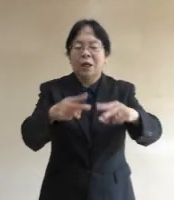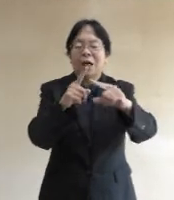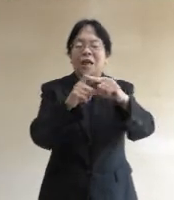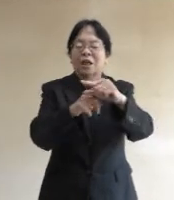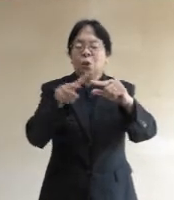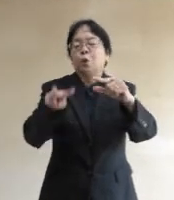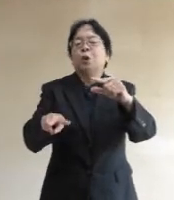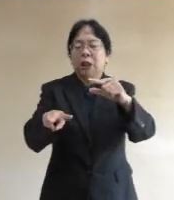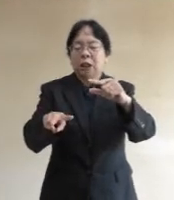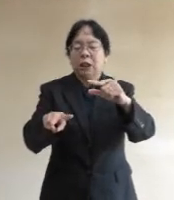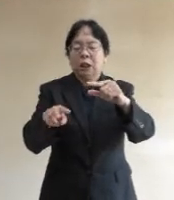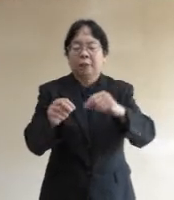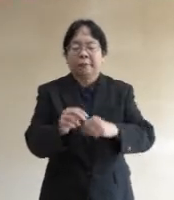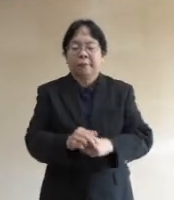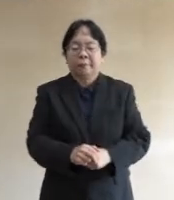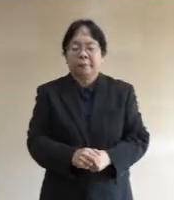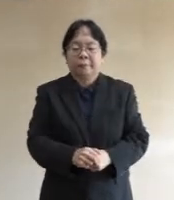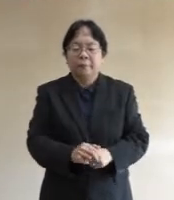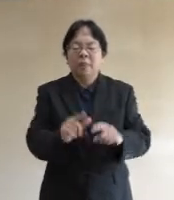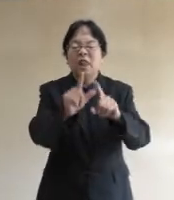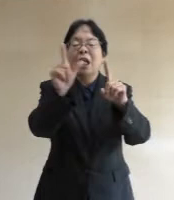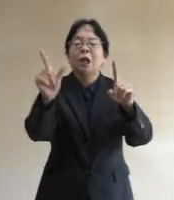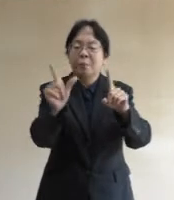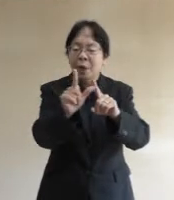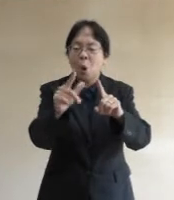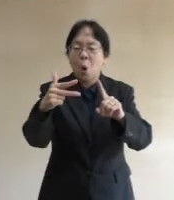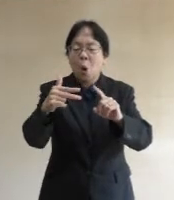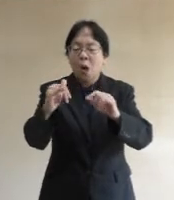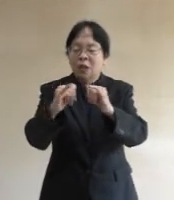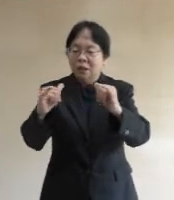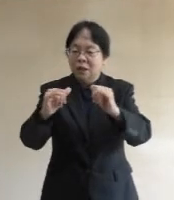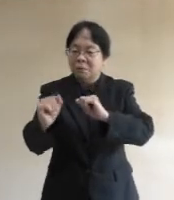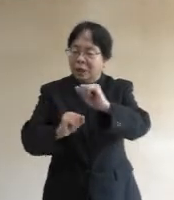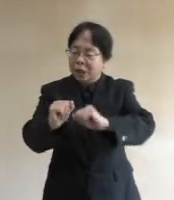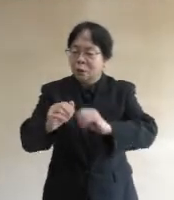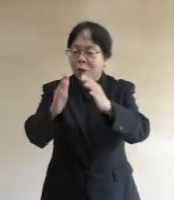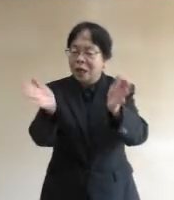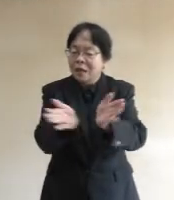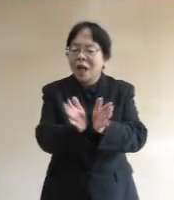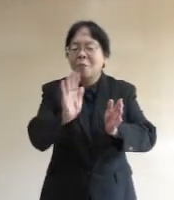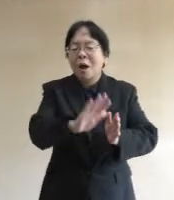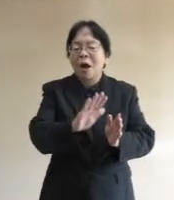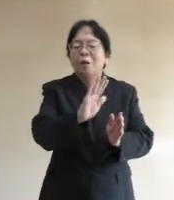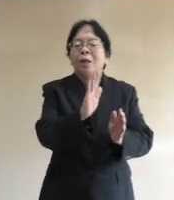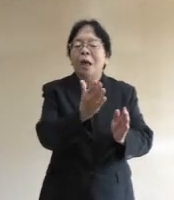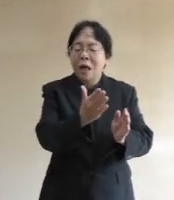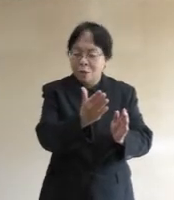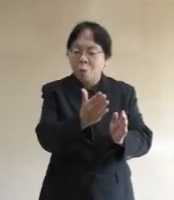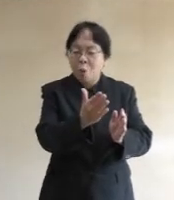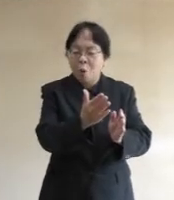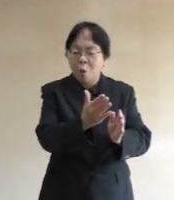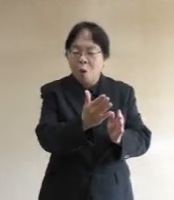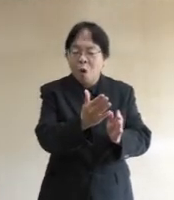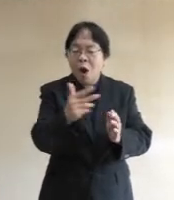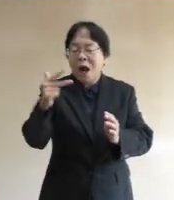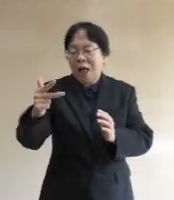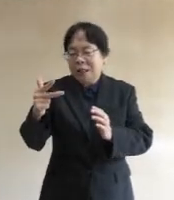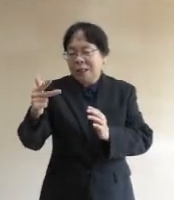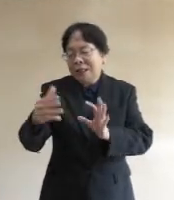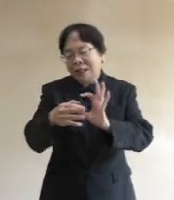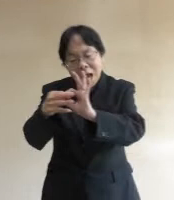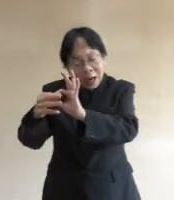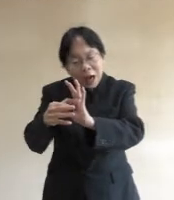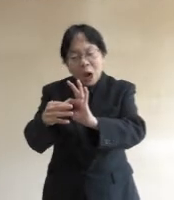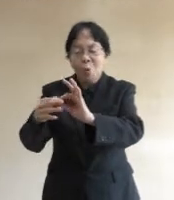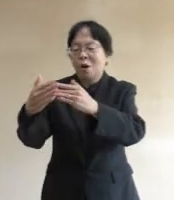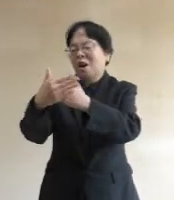織が、まあ、どっちかと中心的なものがあって、 NPO とか市民活動団体もあるけど、どっちかというとか